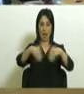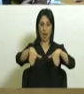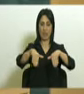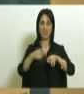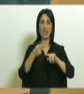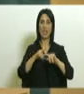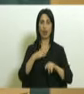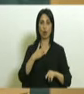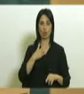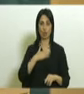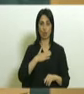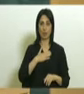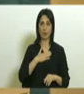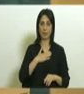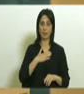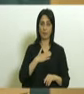იყო ჩემი